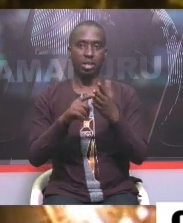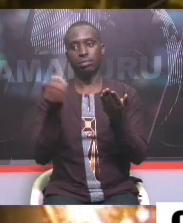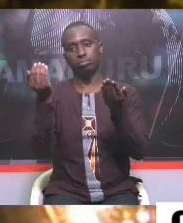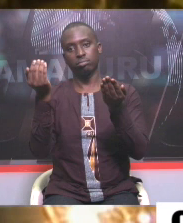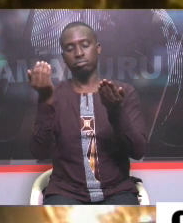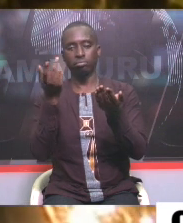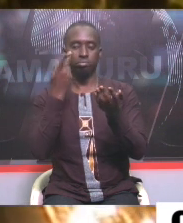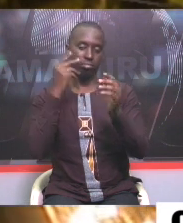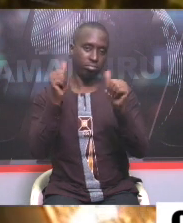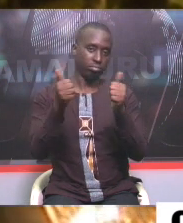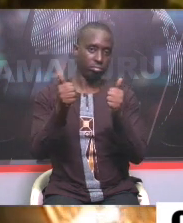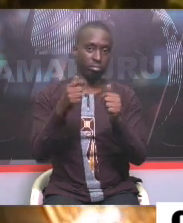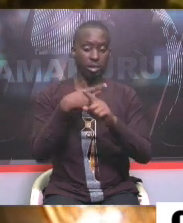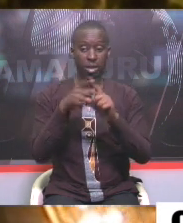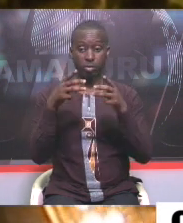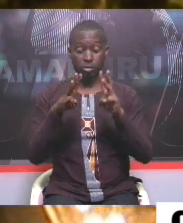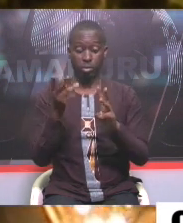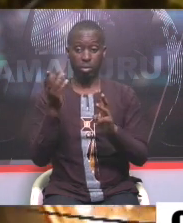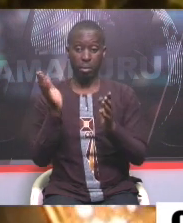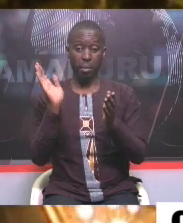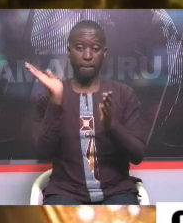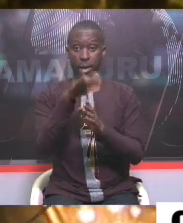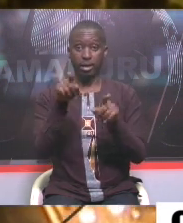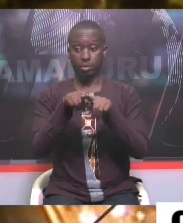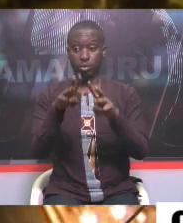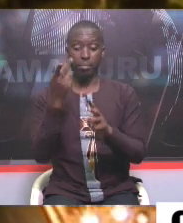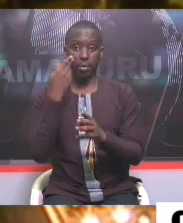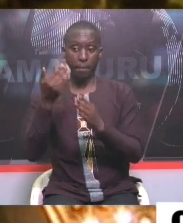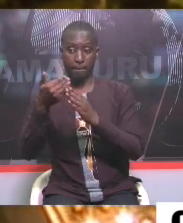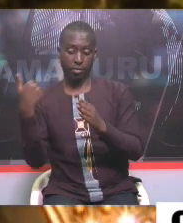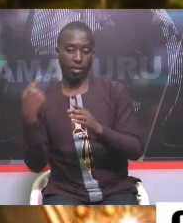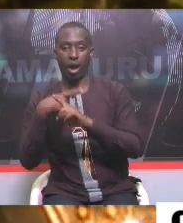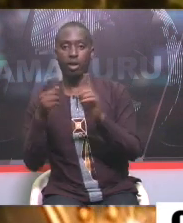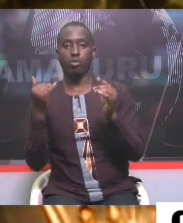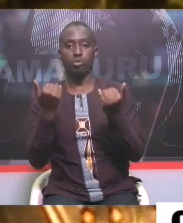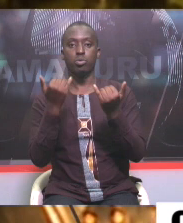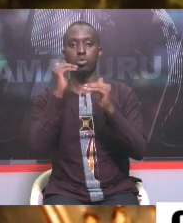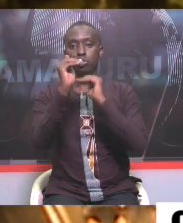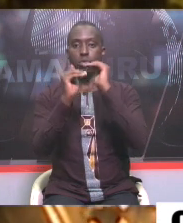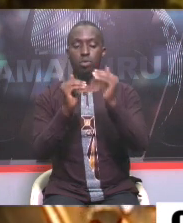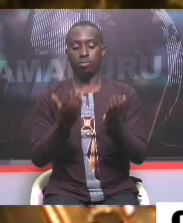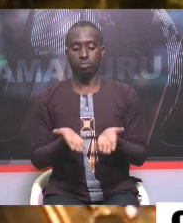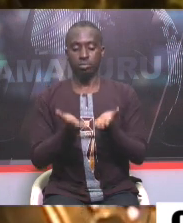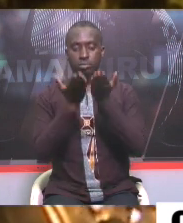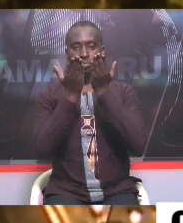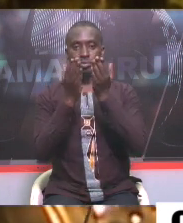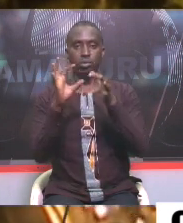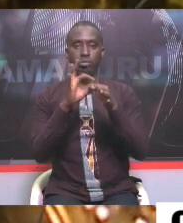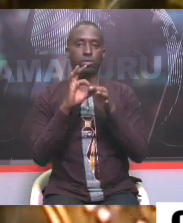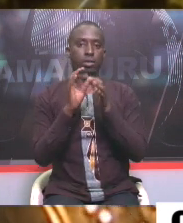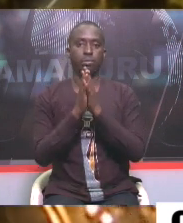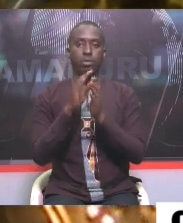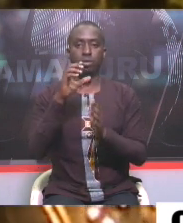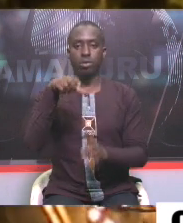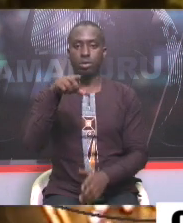nubwo rutasubira uko rwahoze mbere y'icyo cyorezo. Icyakora ngo uru rwego ruri kuzahuka ku bufatanye bwa